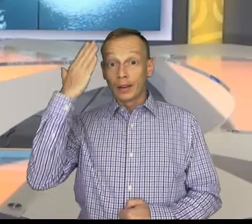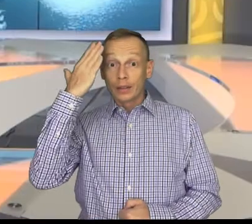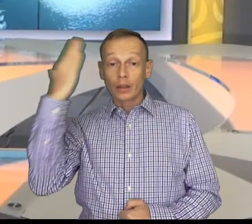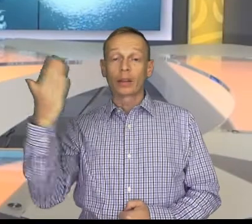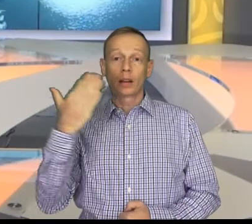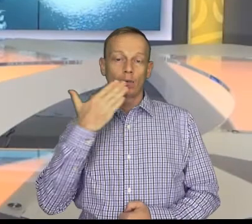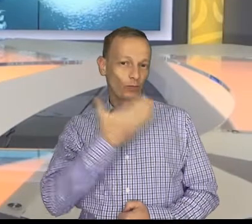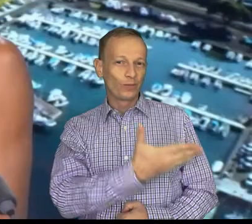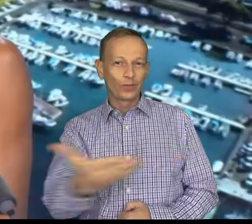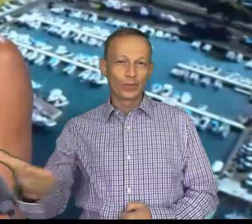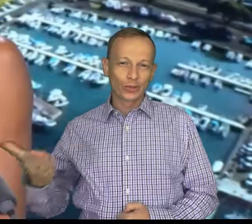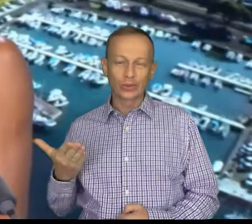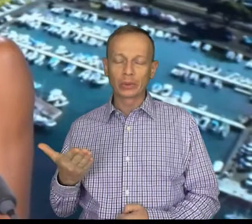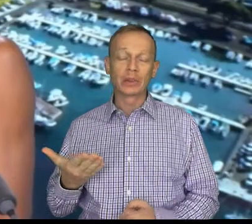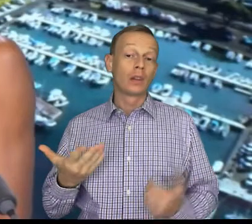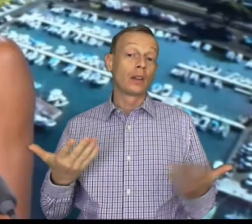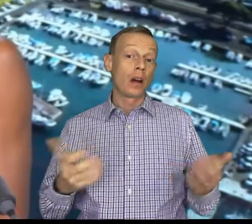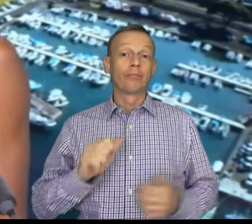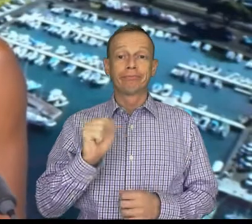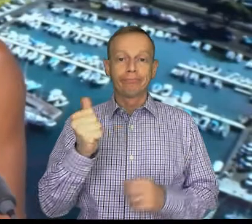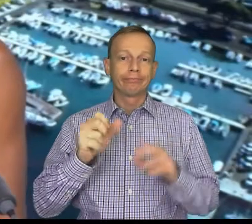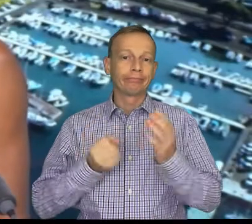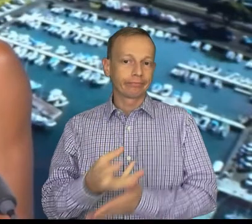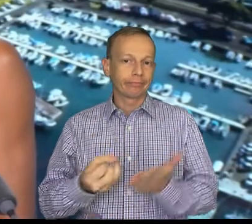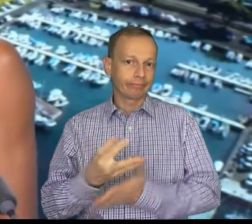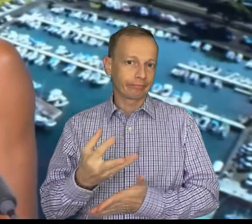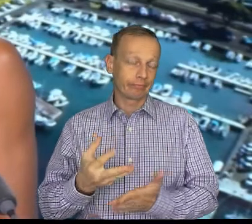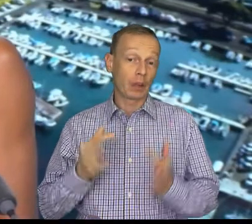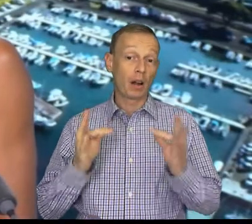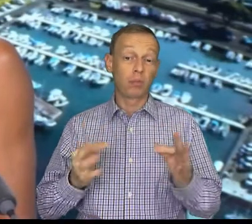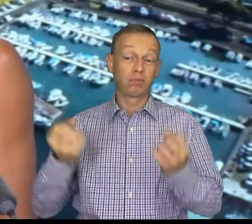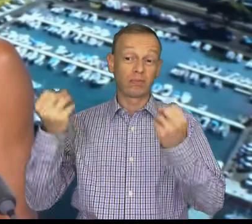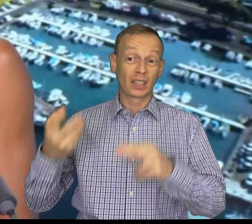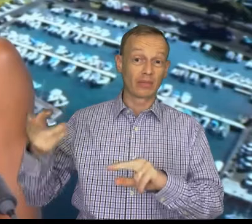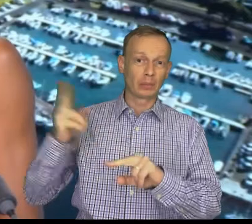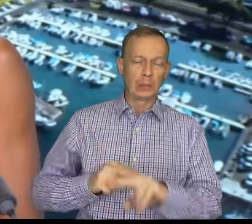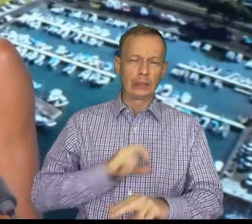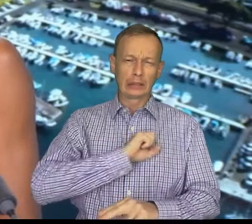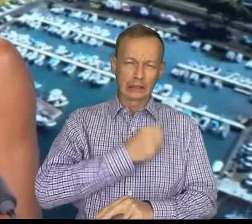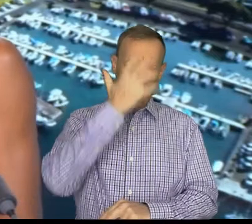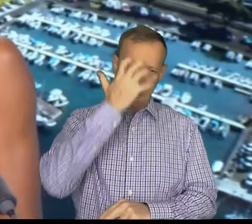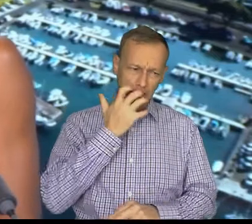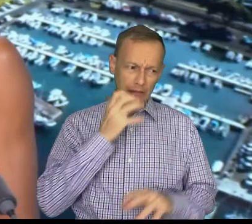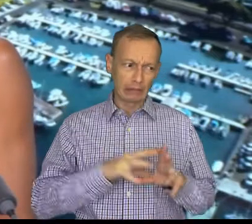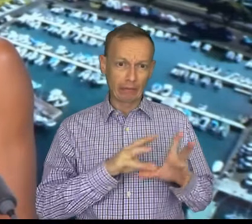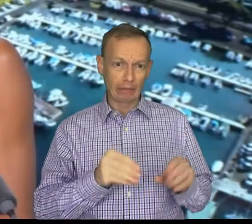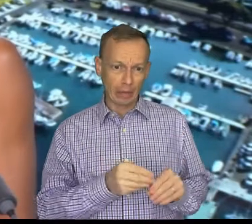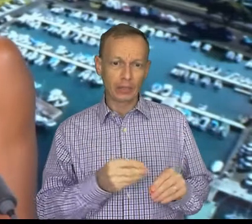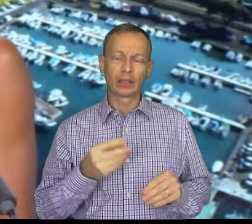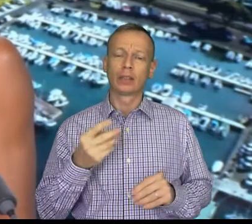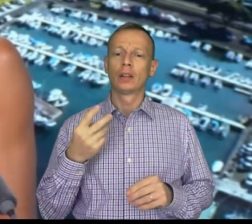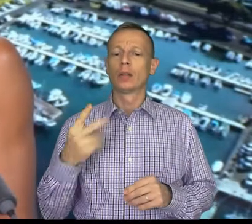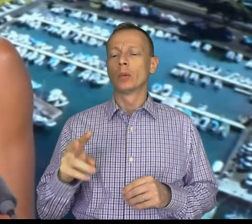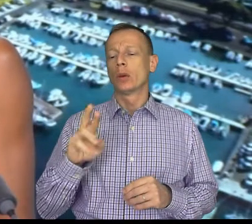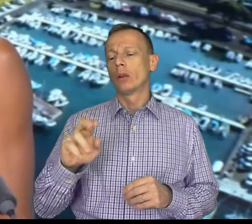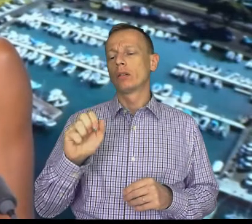Yorana Emery, bonjour à tous. On ouvre cette édition donc sur un nouveau drame qui endeuille aujourd'hui une famille de Reivavae.